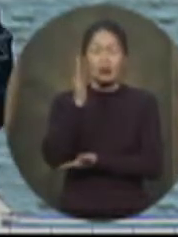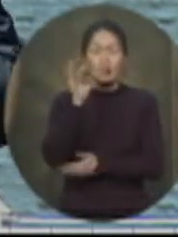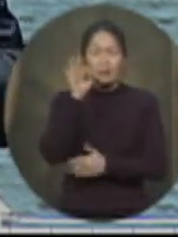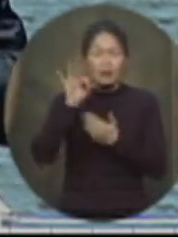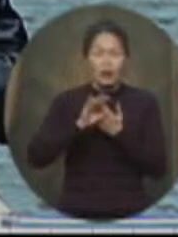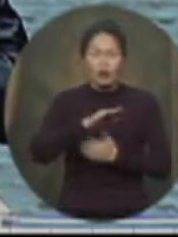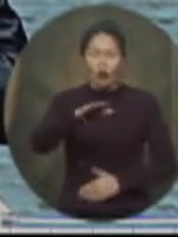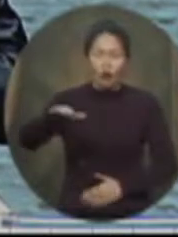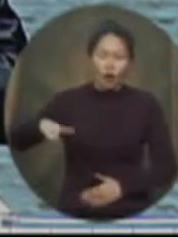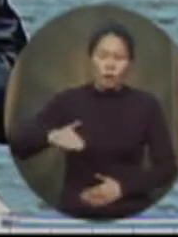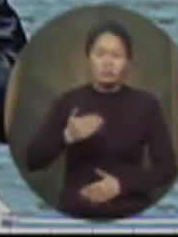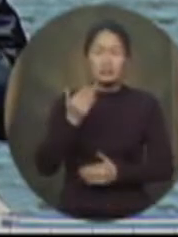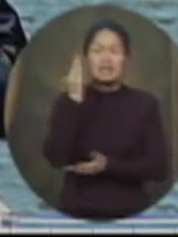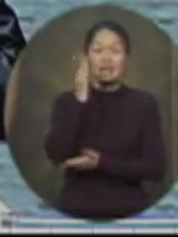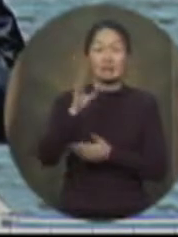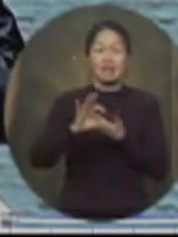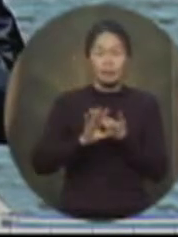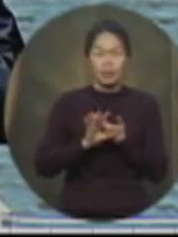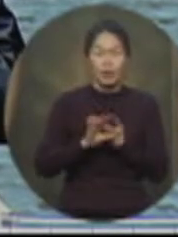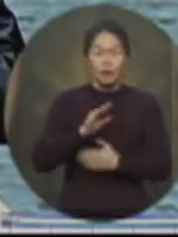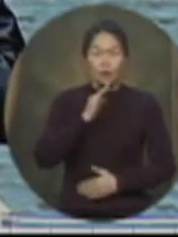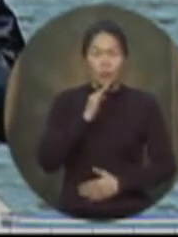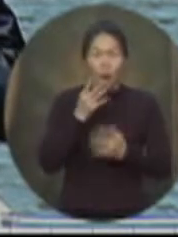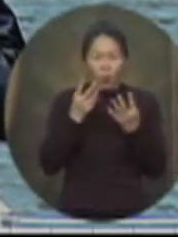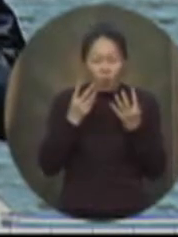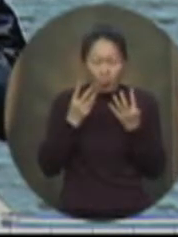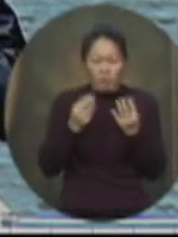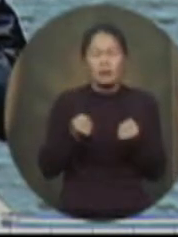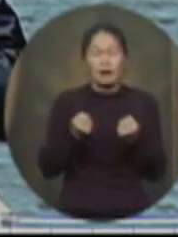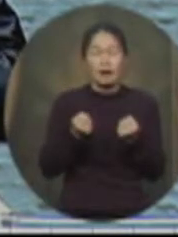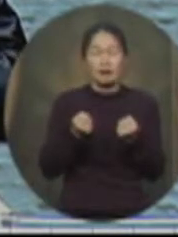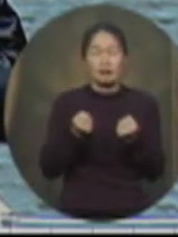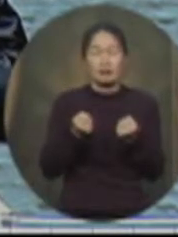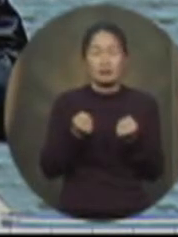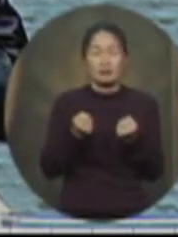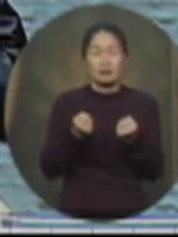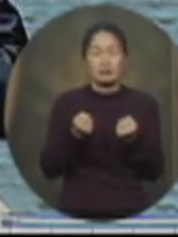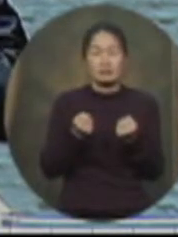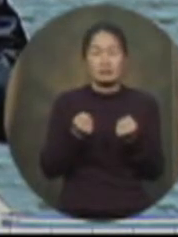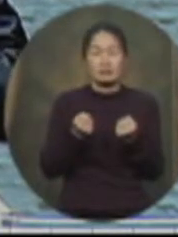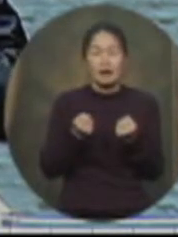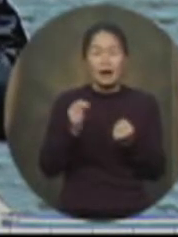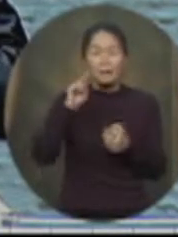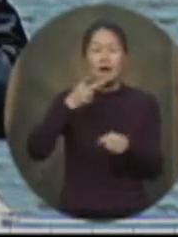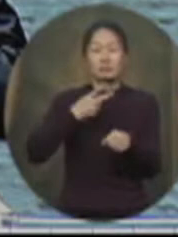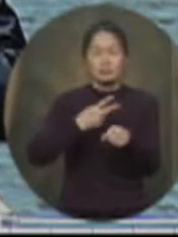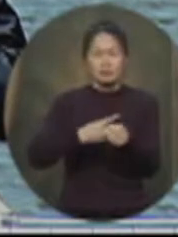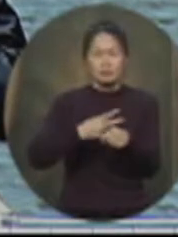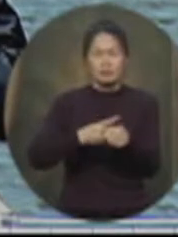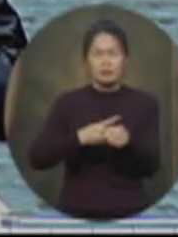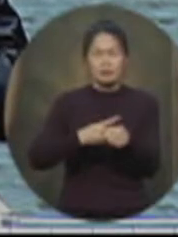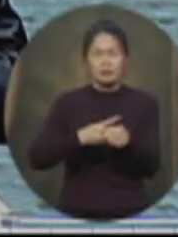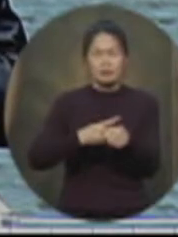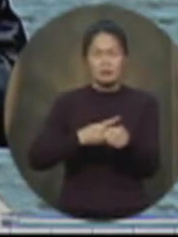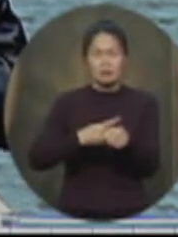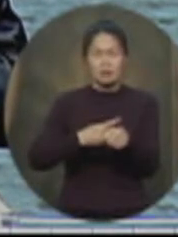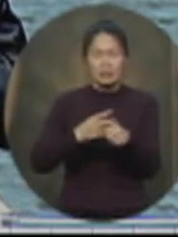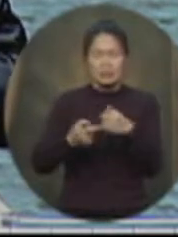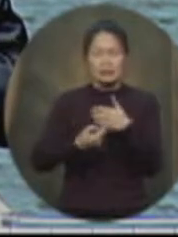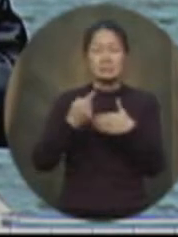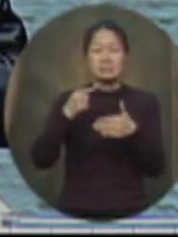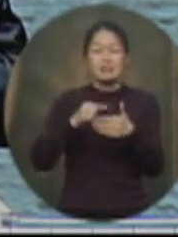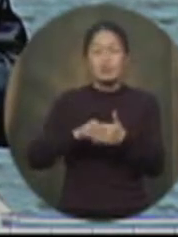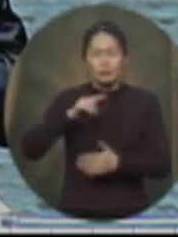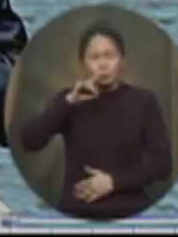여러분의 이야기라면 참 얼마나 사도 바울이 그 심정이